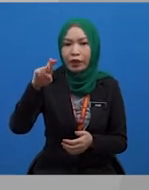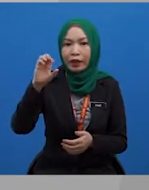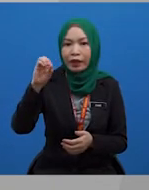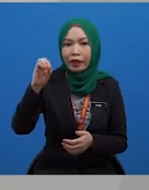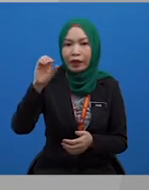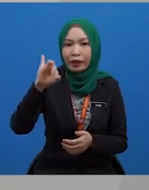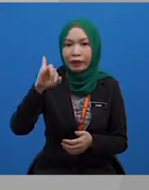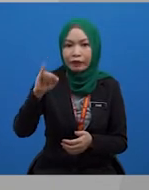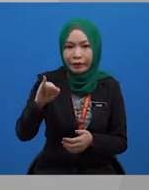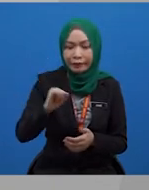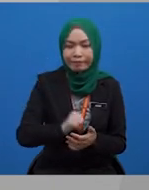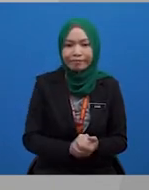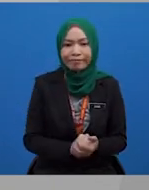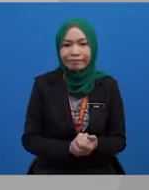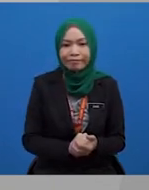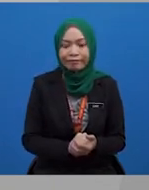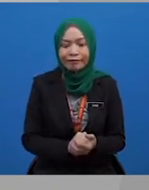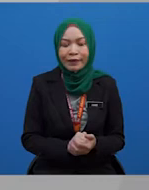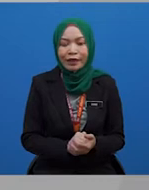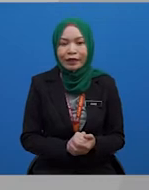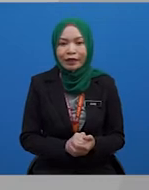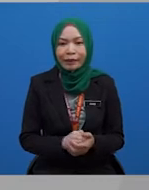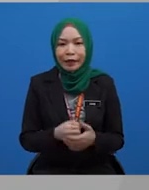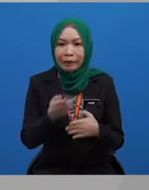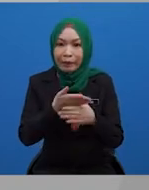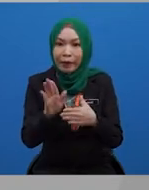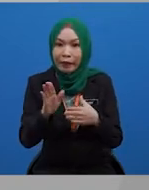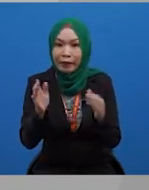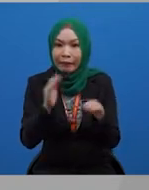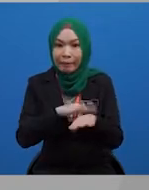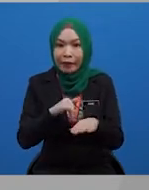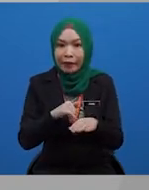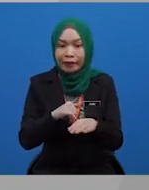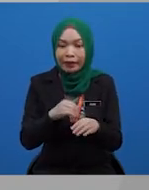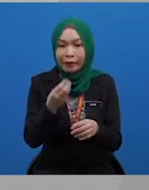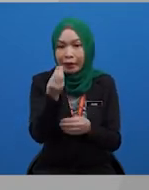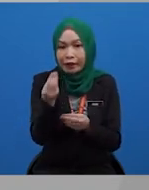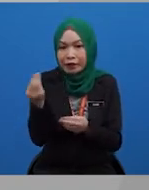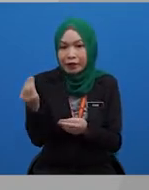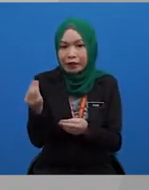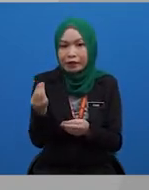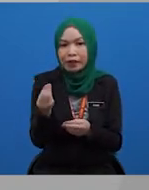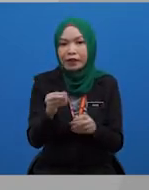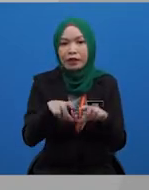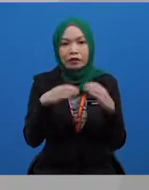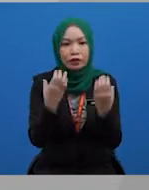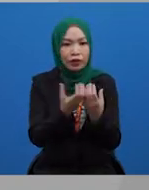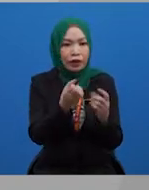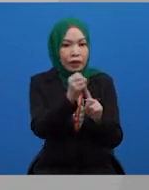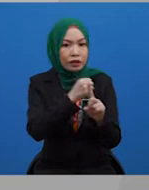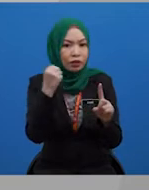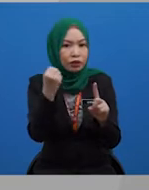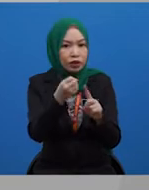pembahagian pasaran itu kepada segmen yang lebih kecil berdasarkan kelas sosial, gaya hidup ataupun